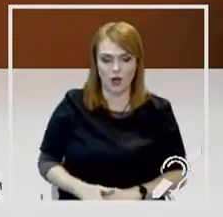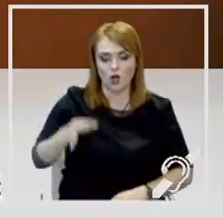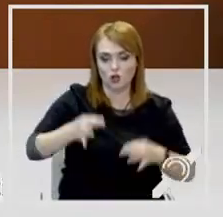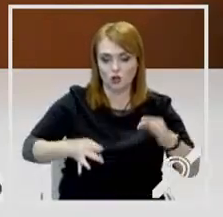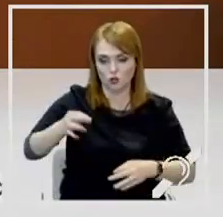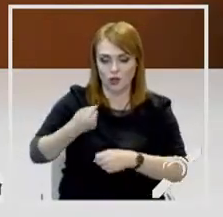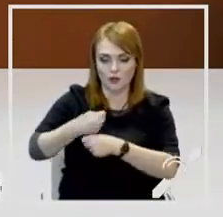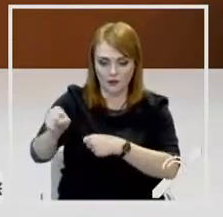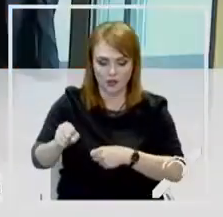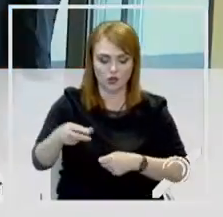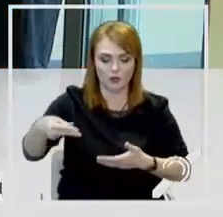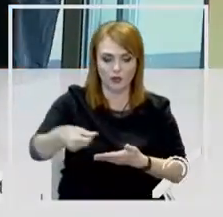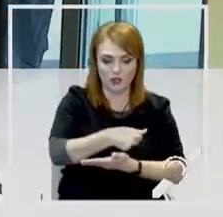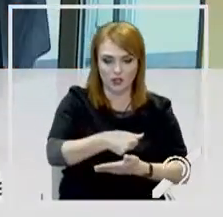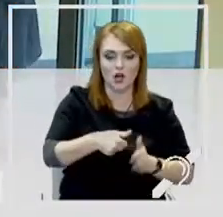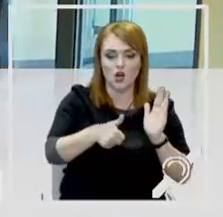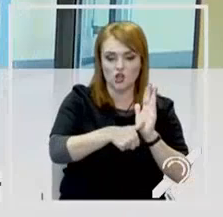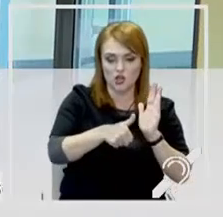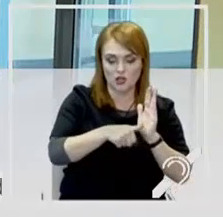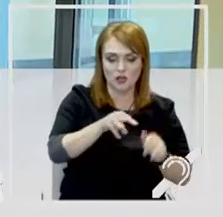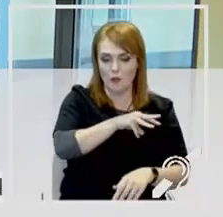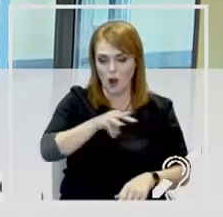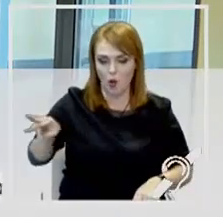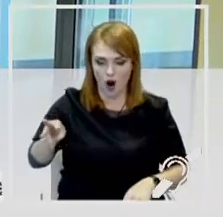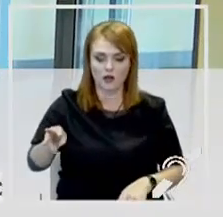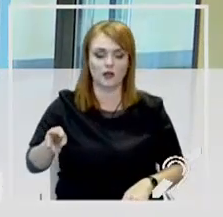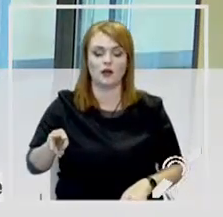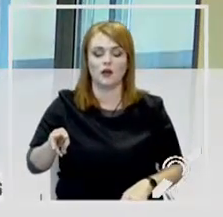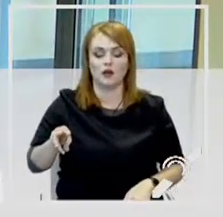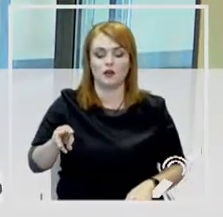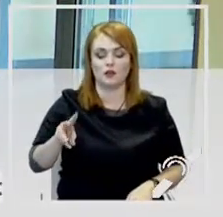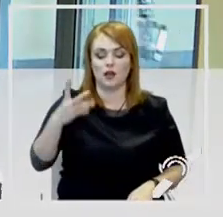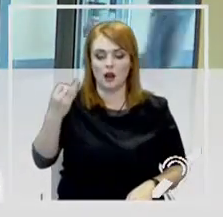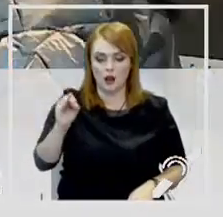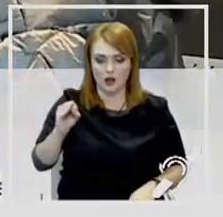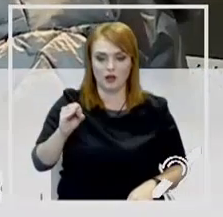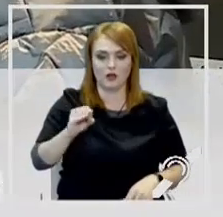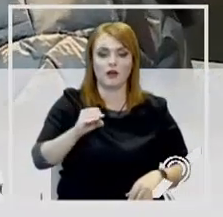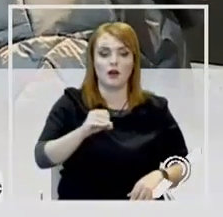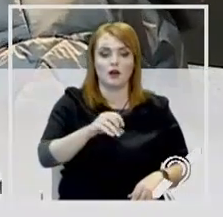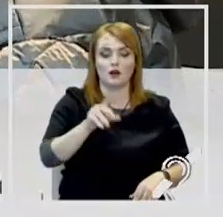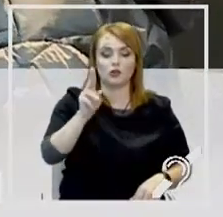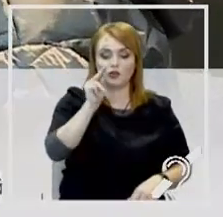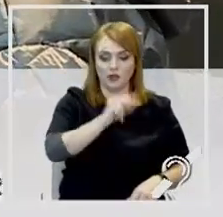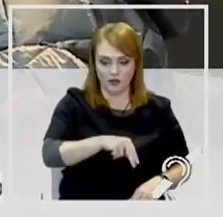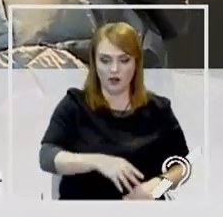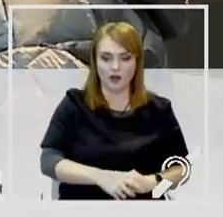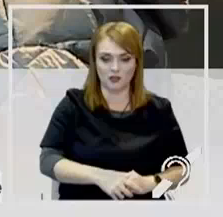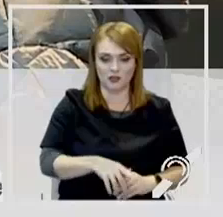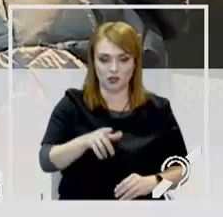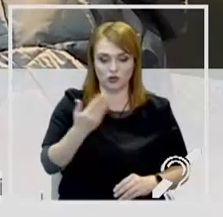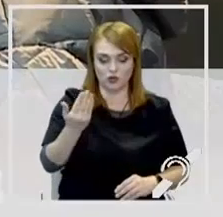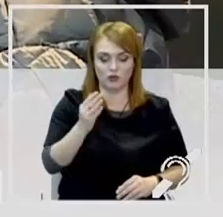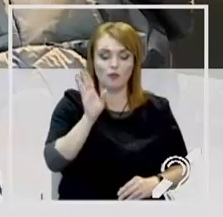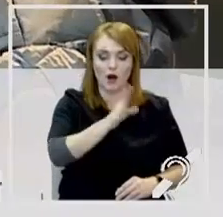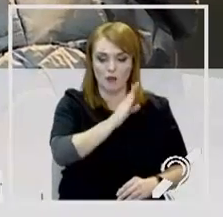achite peste 5 milioane de lei și părinților Doiniței Prodan, tânăra care a murit pe patul de spital. Părinții acesteia susțin că legea este prea